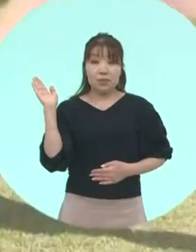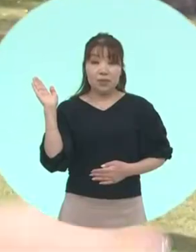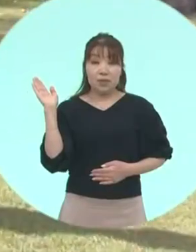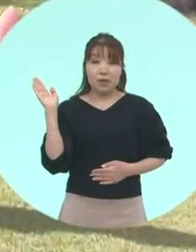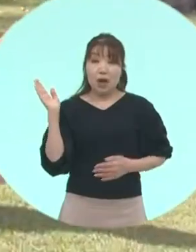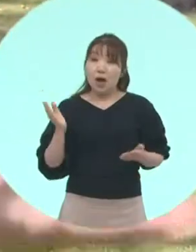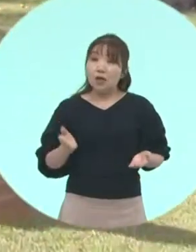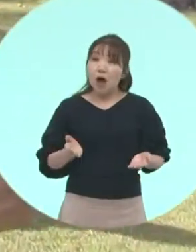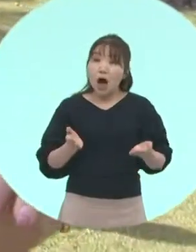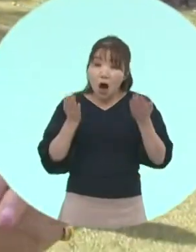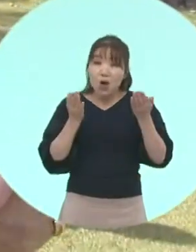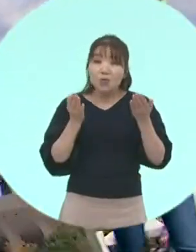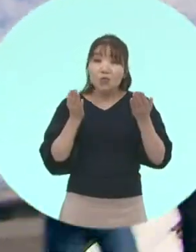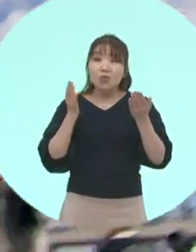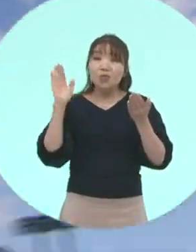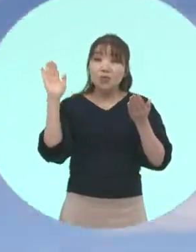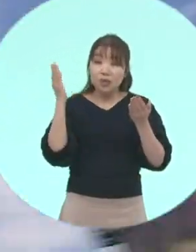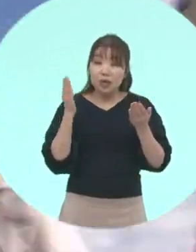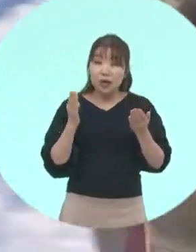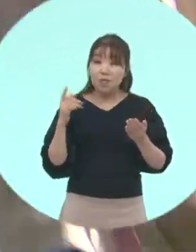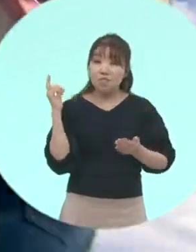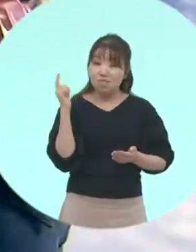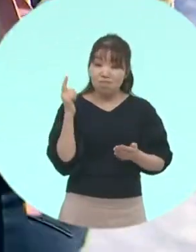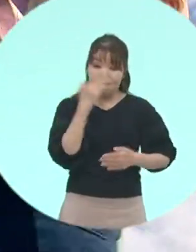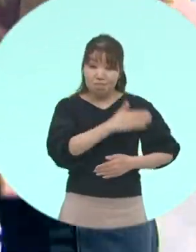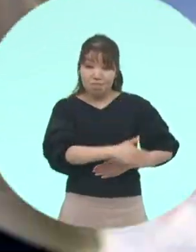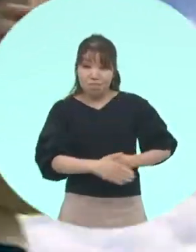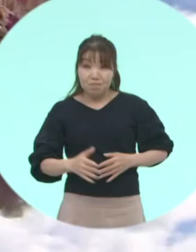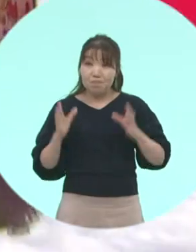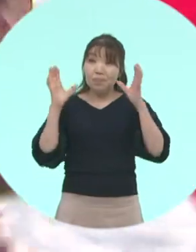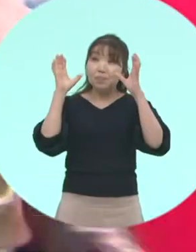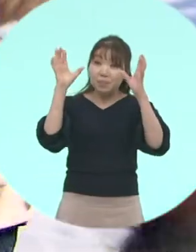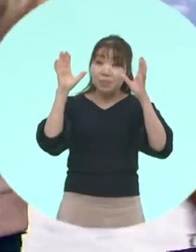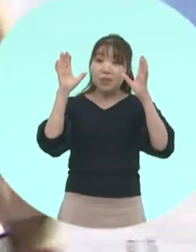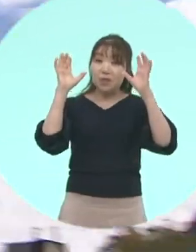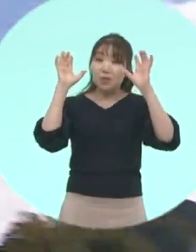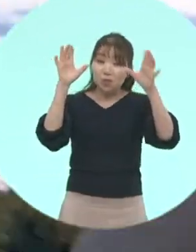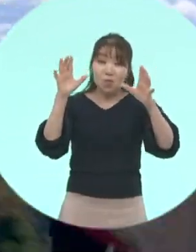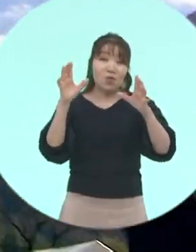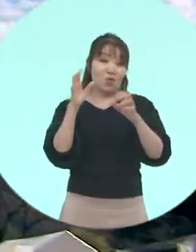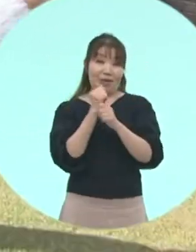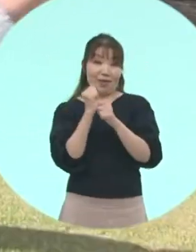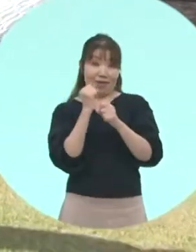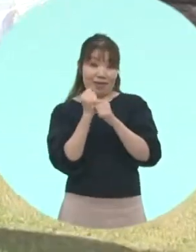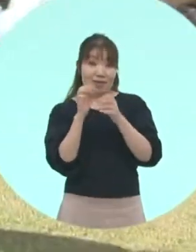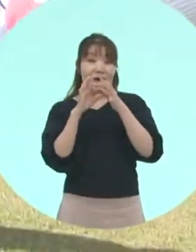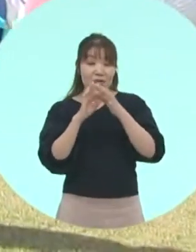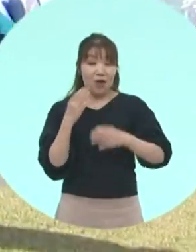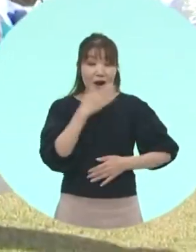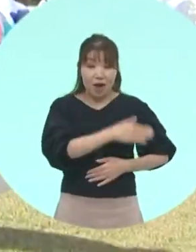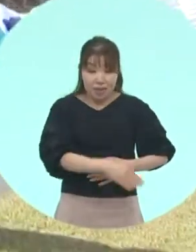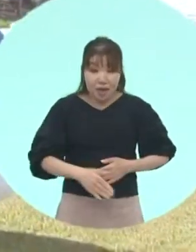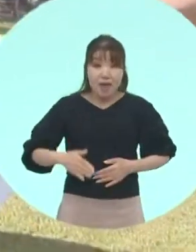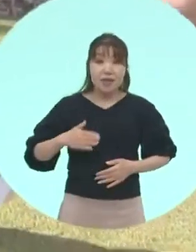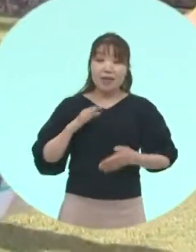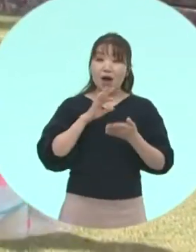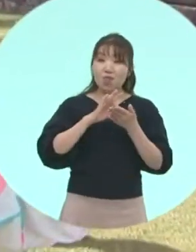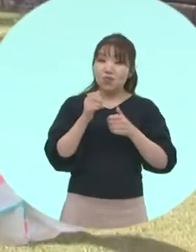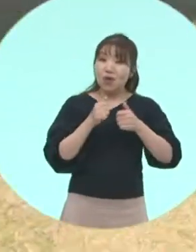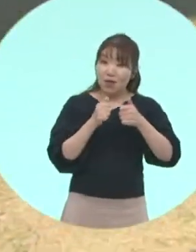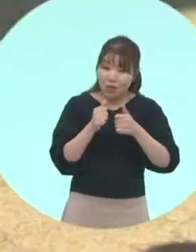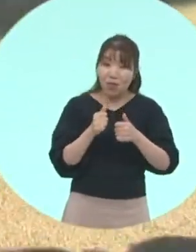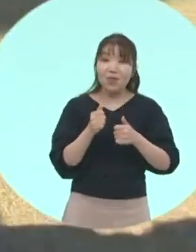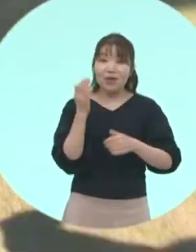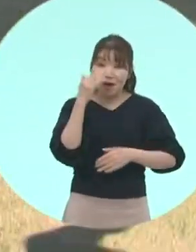一見軽いんですけど、しっかりこう体幹を使わないと飛ばないので体全体を使う競技です